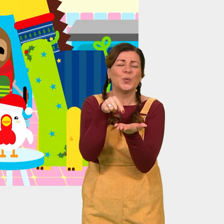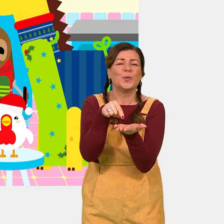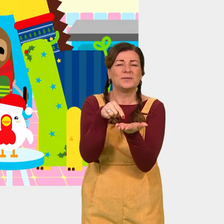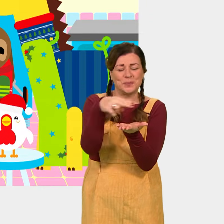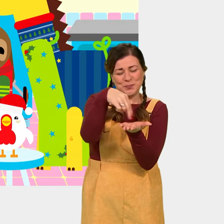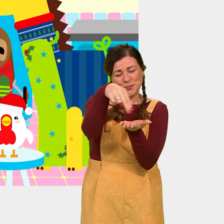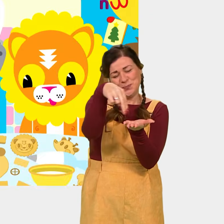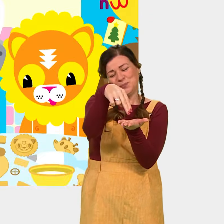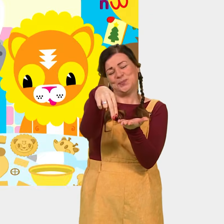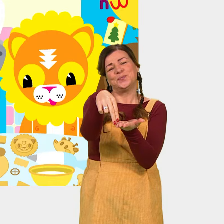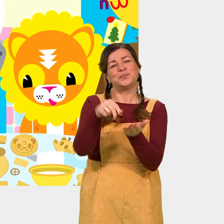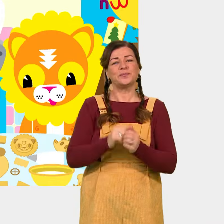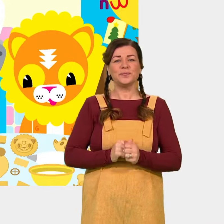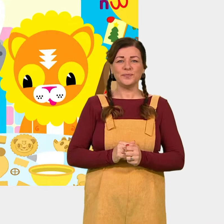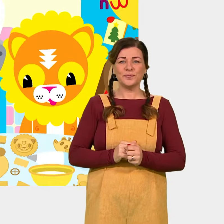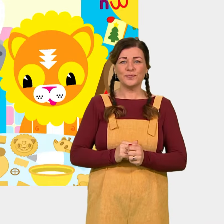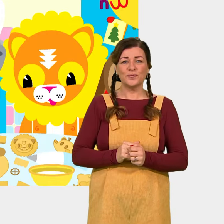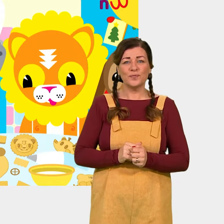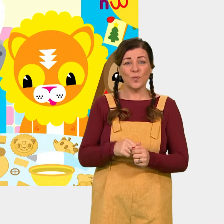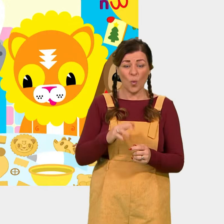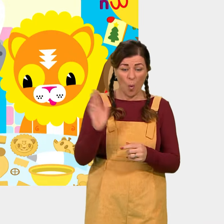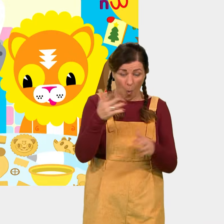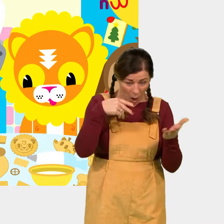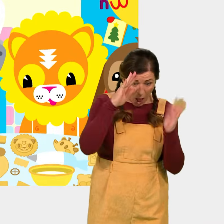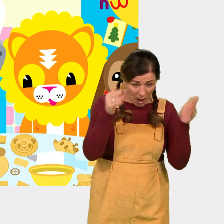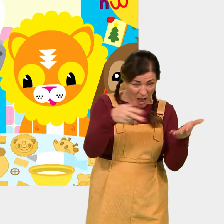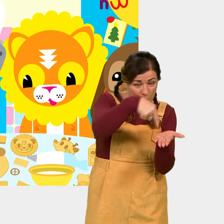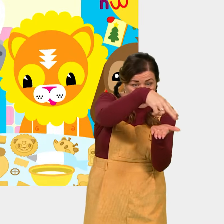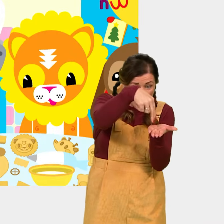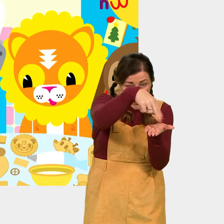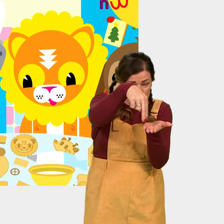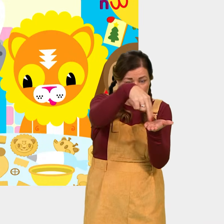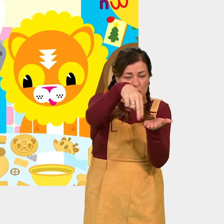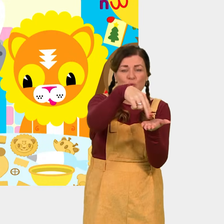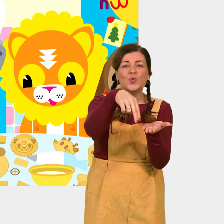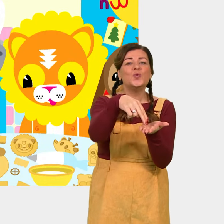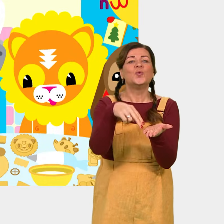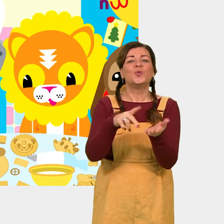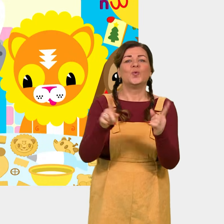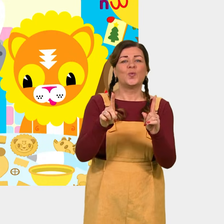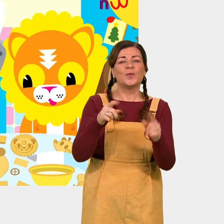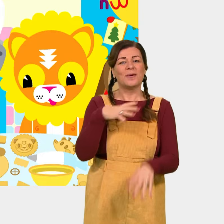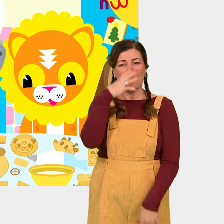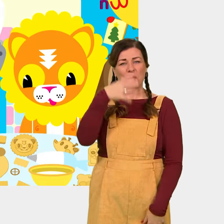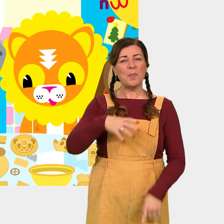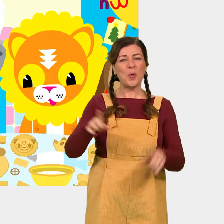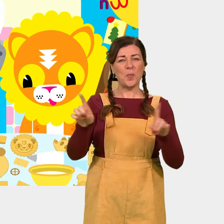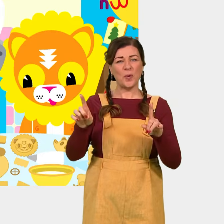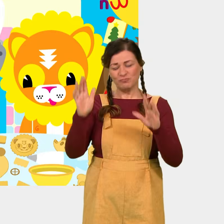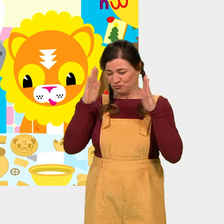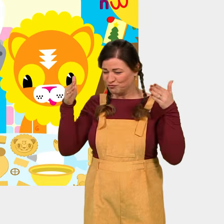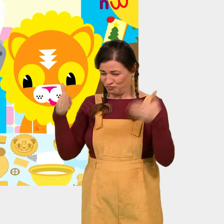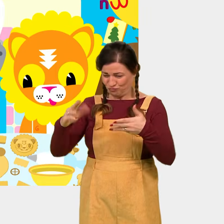yn bert. Tra bod y gweddill yn peipio eisyn gwyn ar ei bisgedi, roedd Plwmp yn brysur